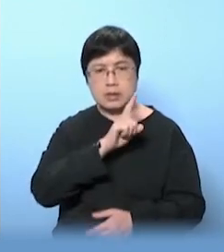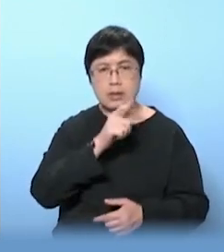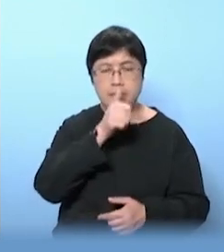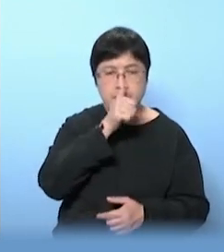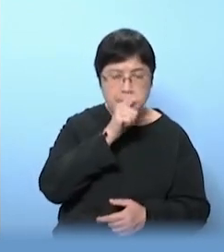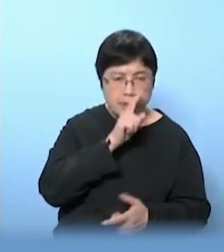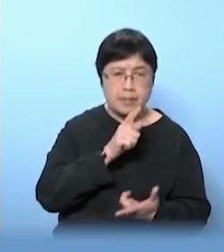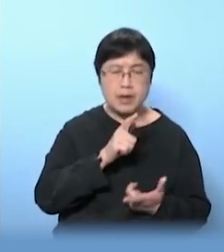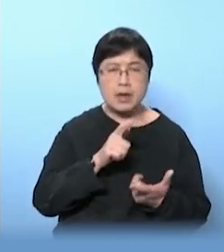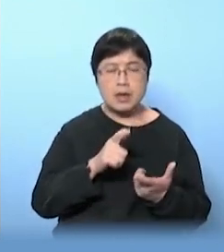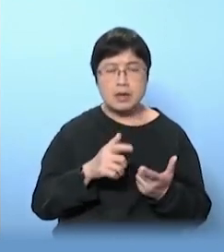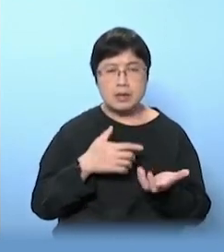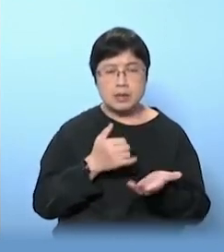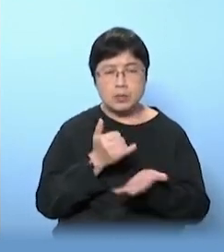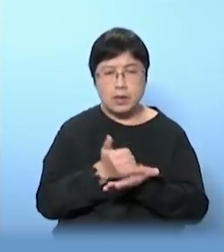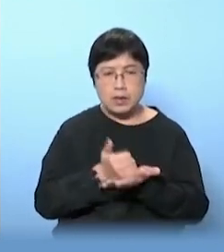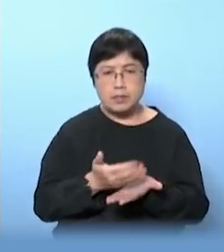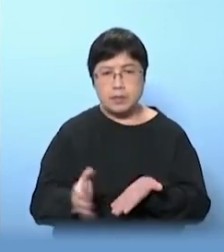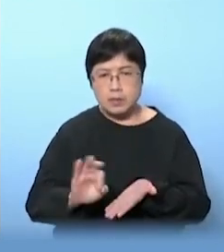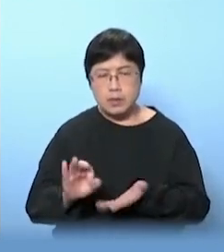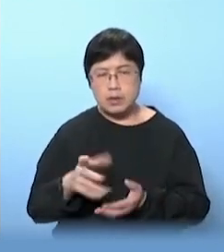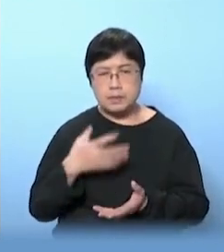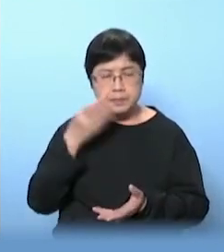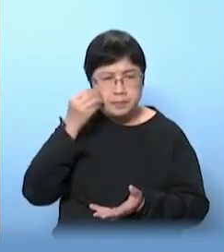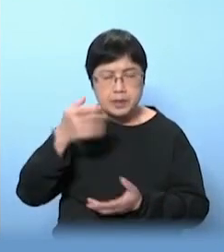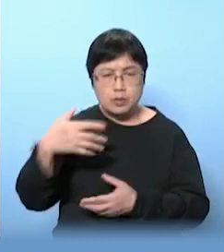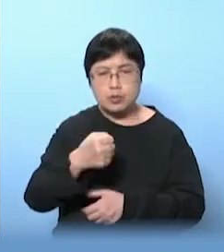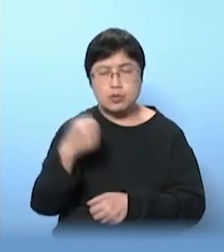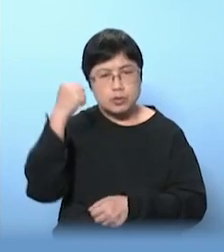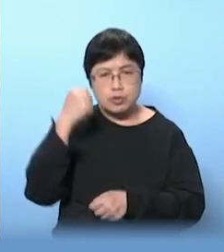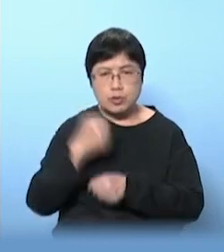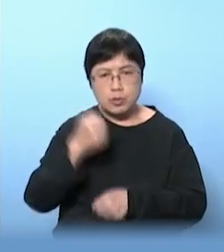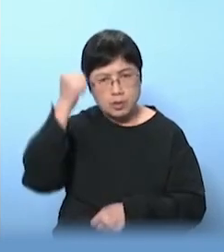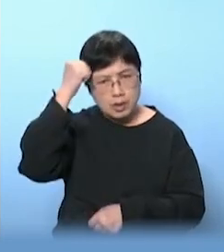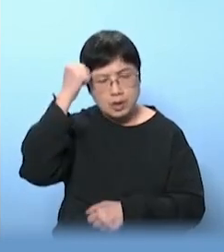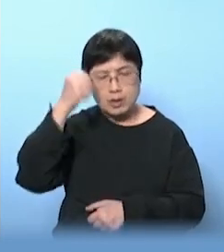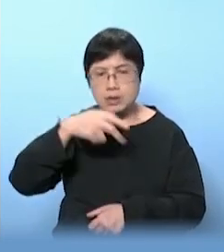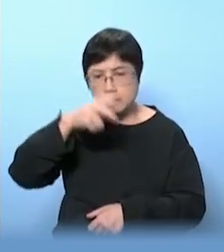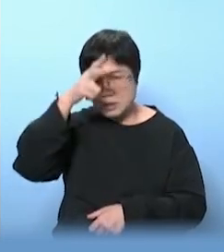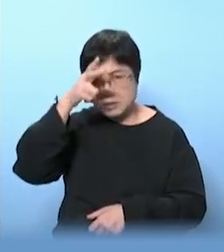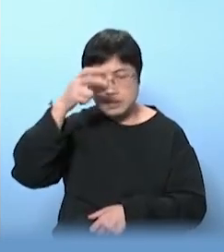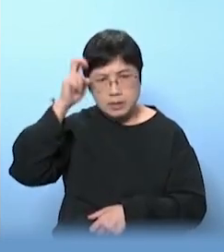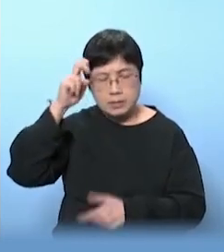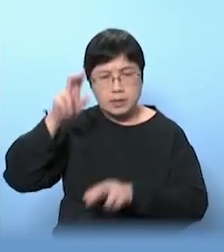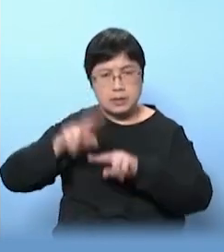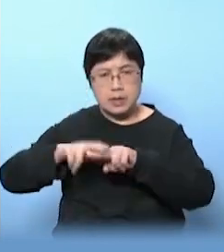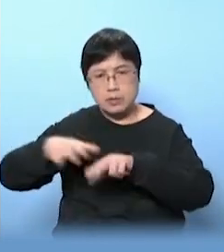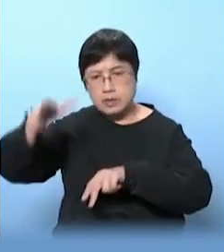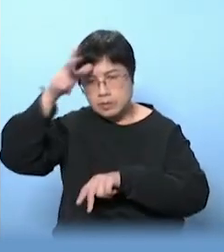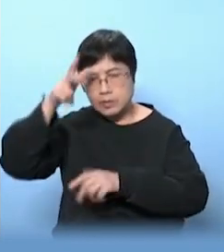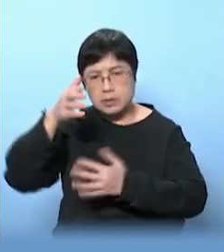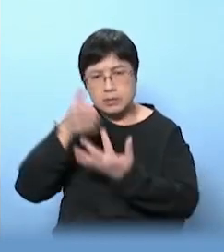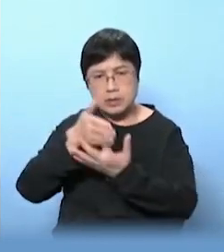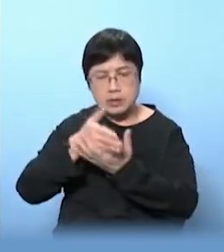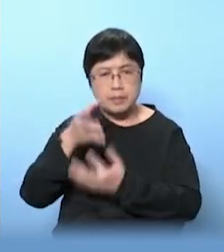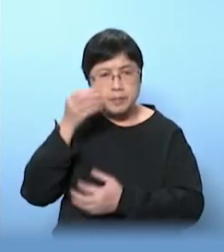嘅配額俾佢哋，或者個酌情權嗰方面咧係好難做得到。咁想請問咧，局方會唔會係同中央嗰方面爭取咧，俾